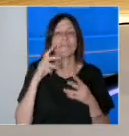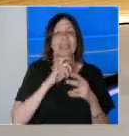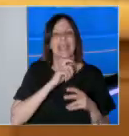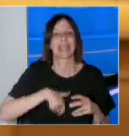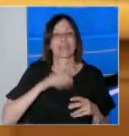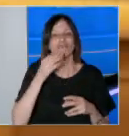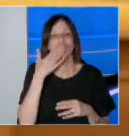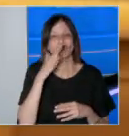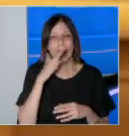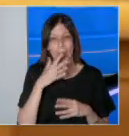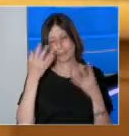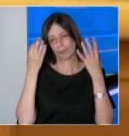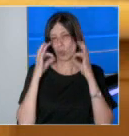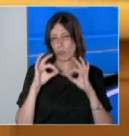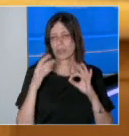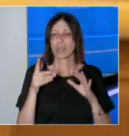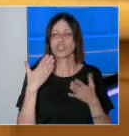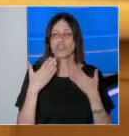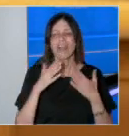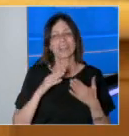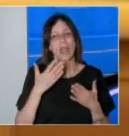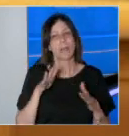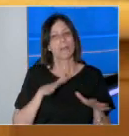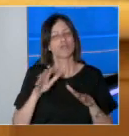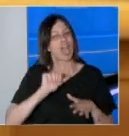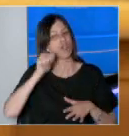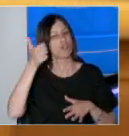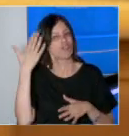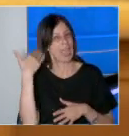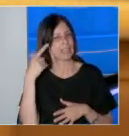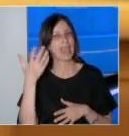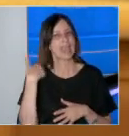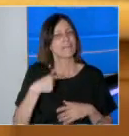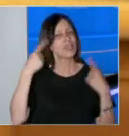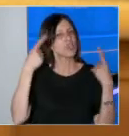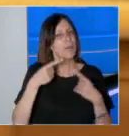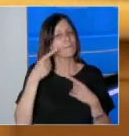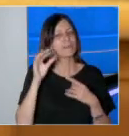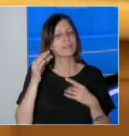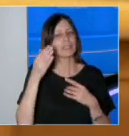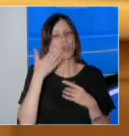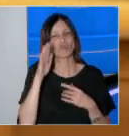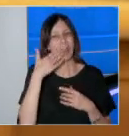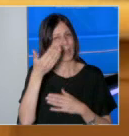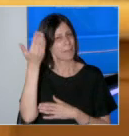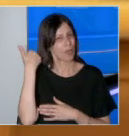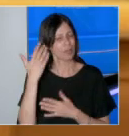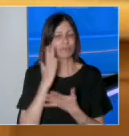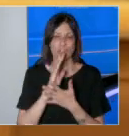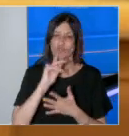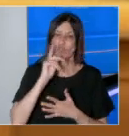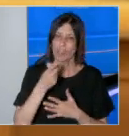נראה. מכובדי, ישיבת הממשלה הראשונה שקיימנו הייתה ביום ירושלים הקודם. חלפה